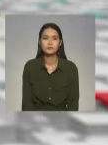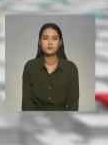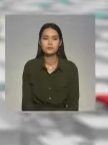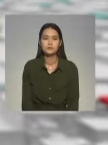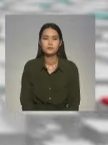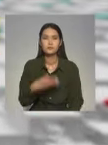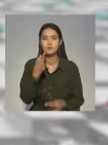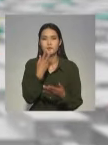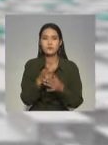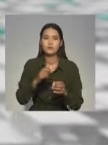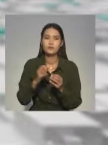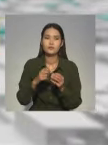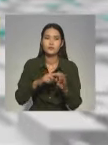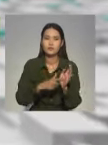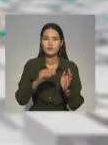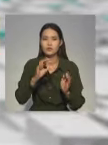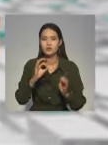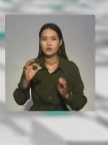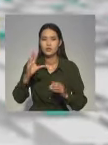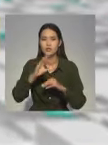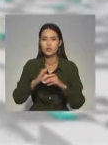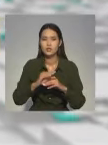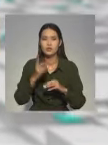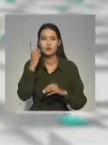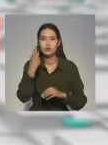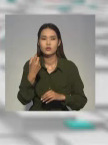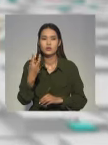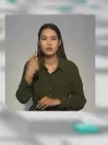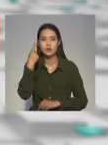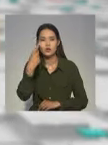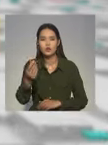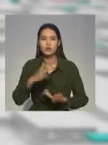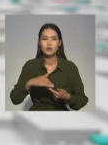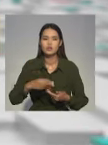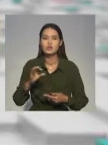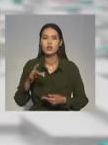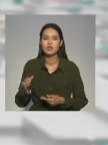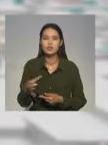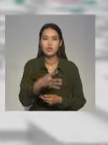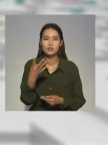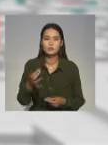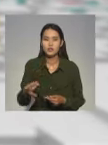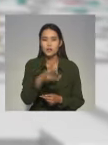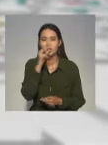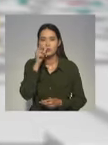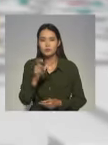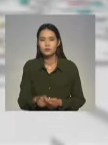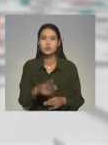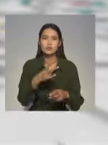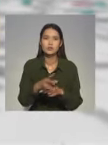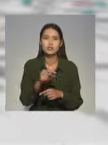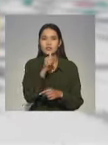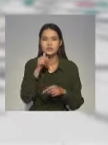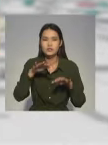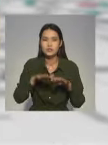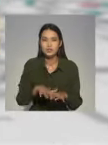Примерно в 17 часов на пульт дежурного 102 поступил вызов о том, что по адресу город Жанаузен, 4-м микрорайоне, мужчина дотрагивался